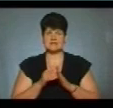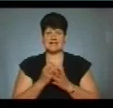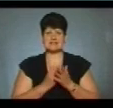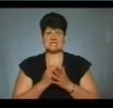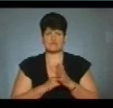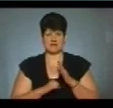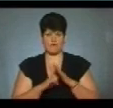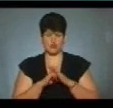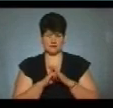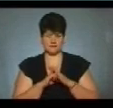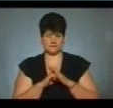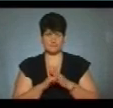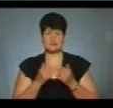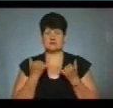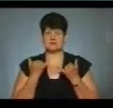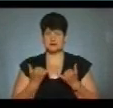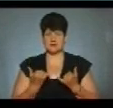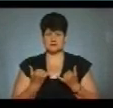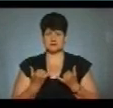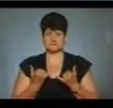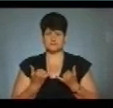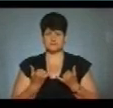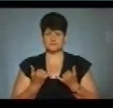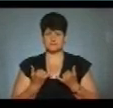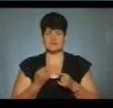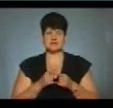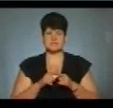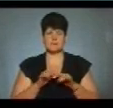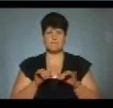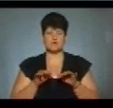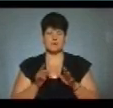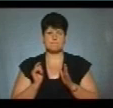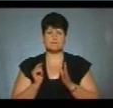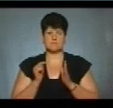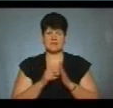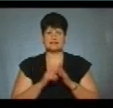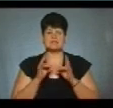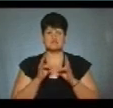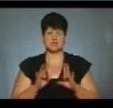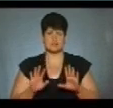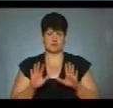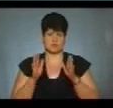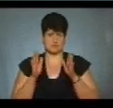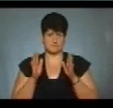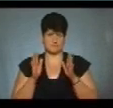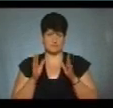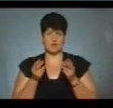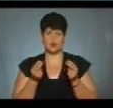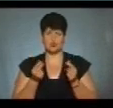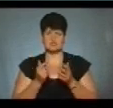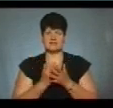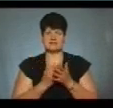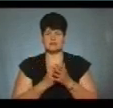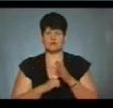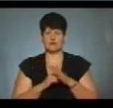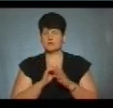фонд. Наразі ця подія підпадає як надзвичайна подія, тобто кошти резервного